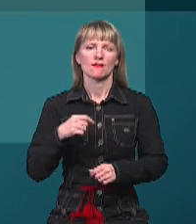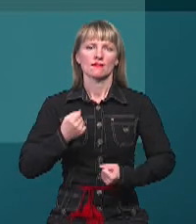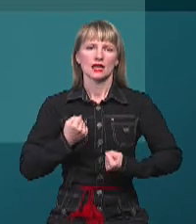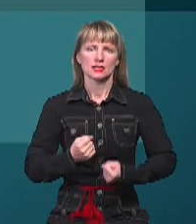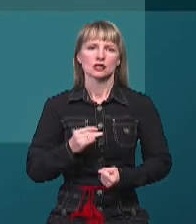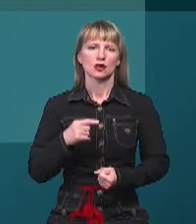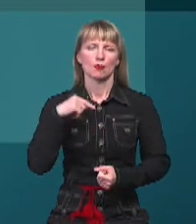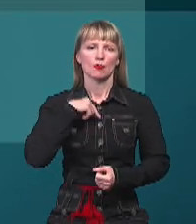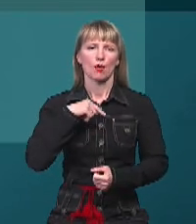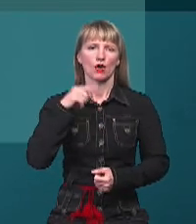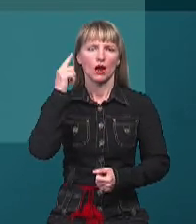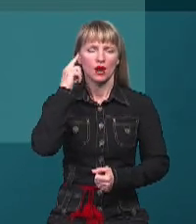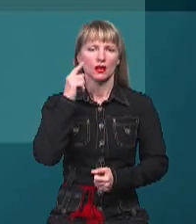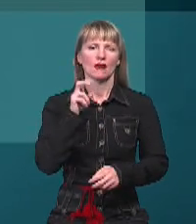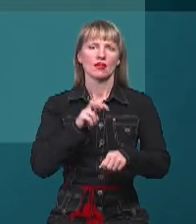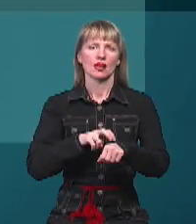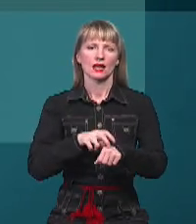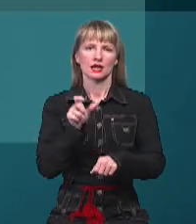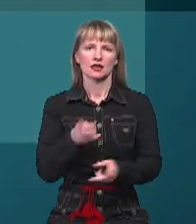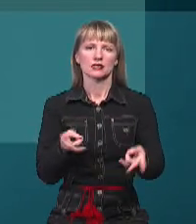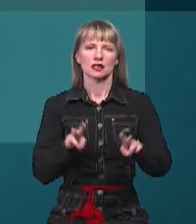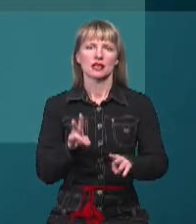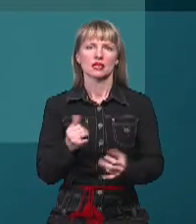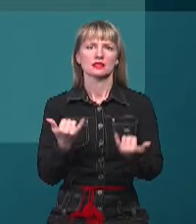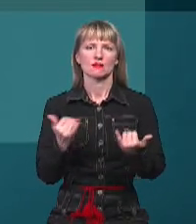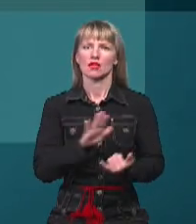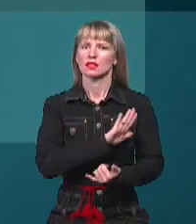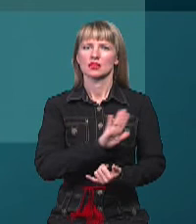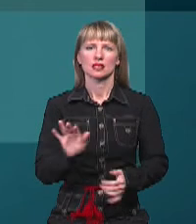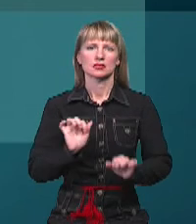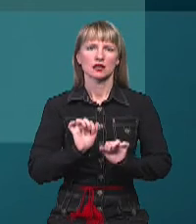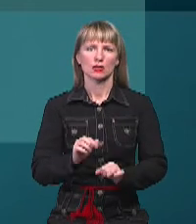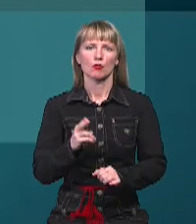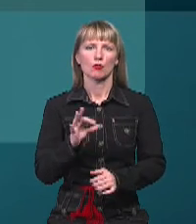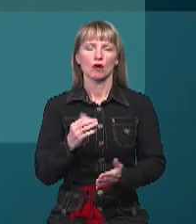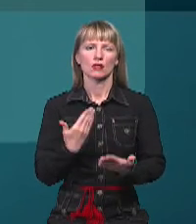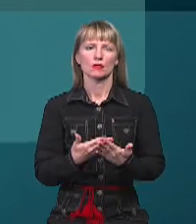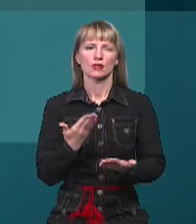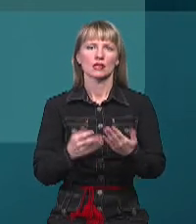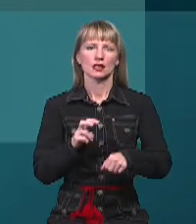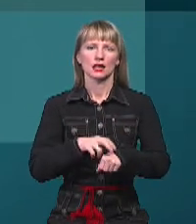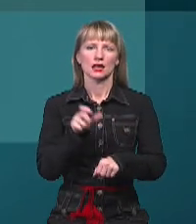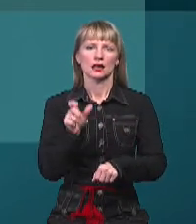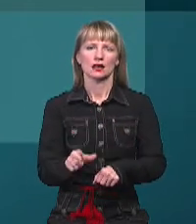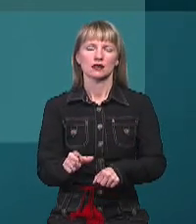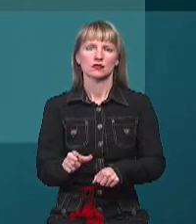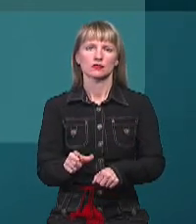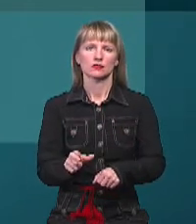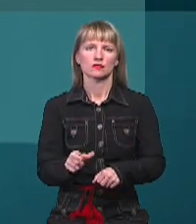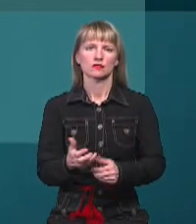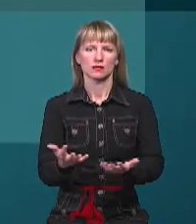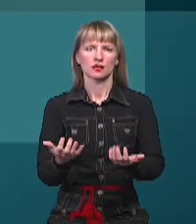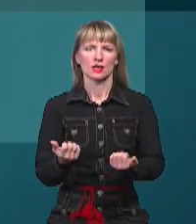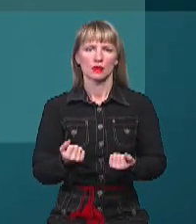думку, лікар залишився на сьогодні незахищеним. Бо, наприклад, якщо лікар набрав,